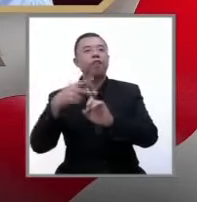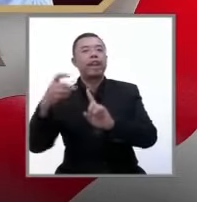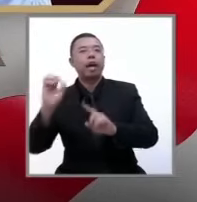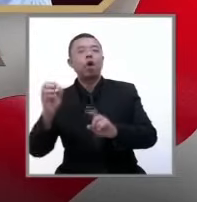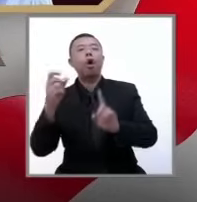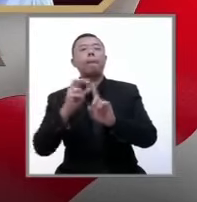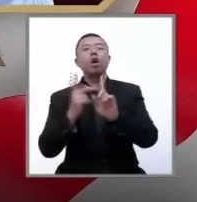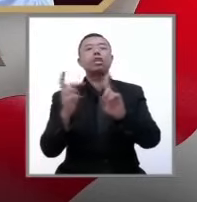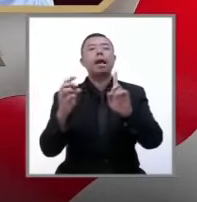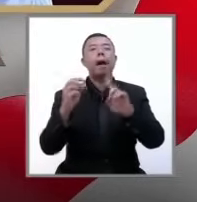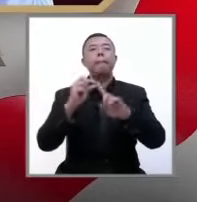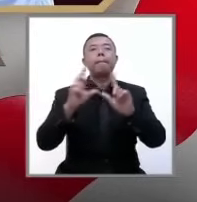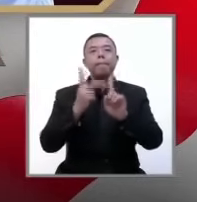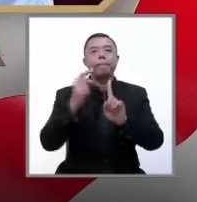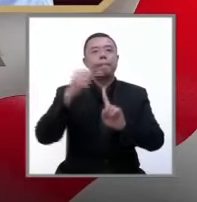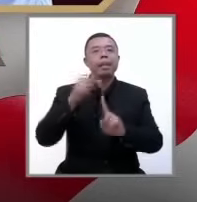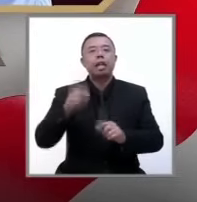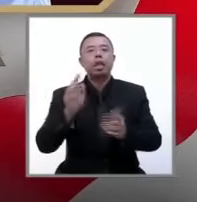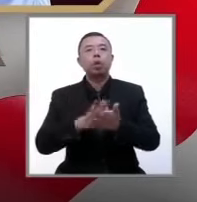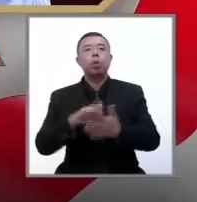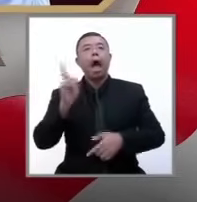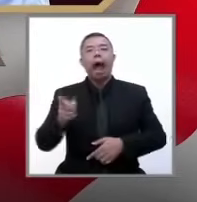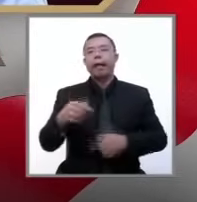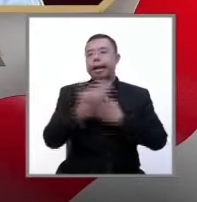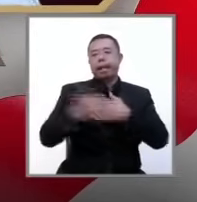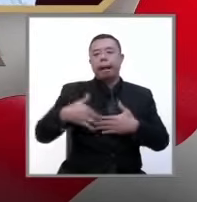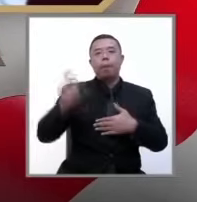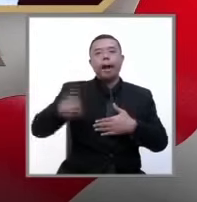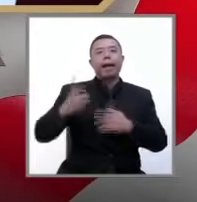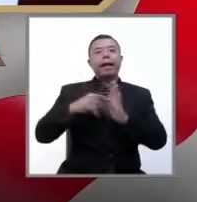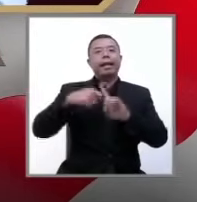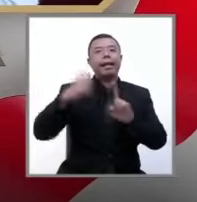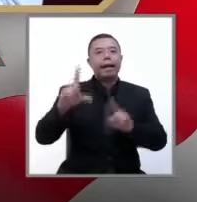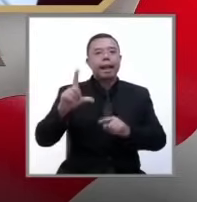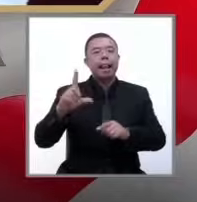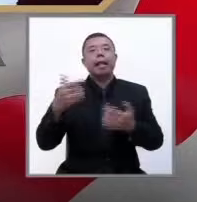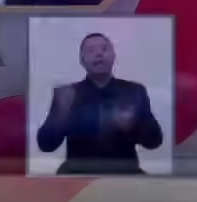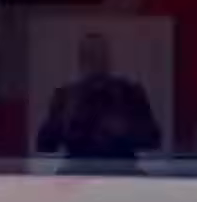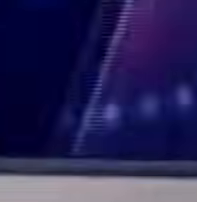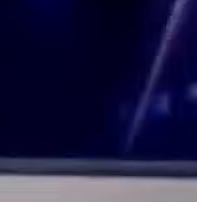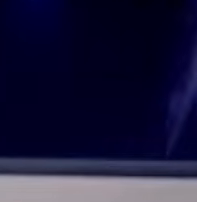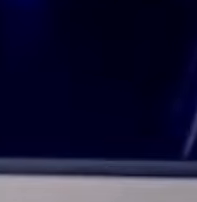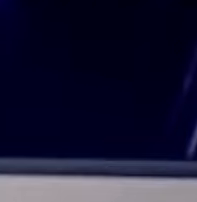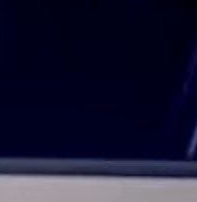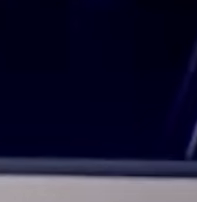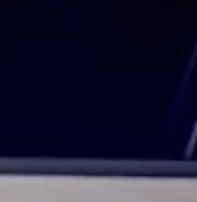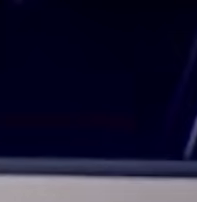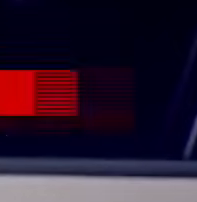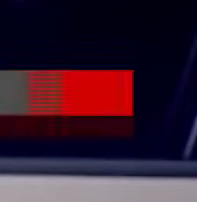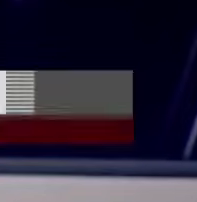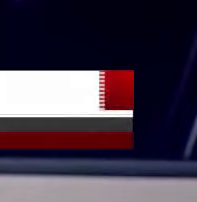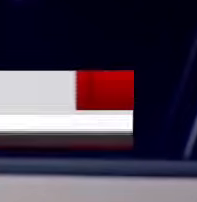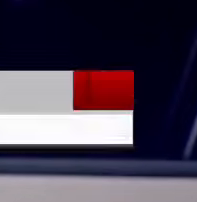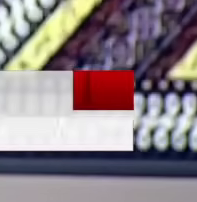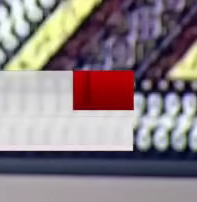nikel intinya ada negara yang gak mau pakai nikel itu loh Gus yang saya maksud apakah Gus itu masih satu